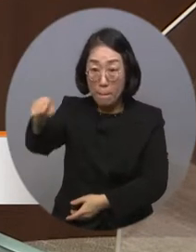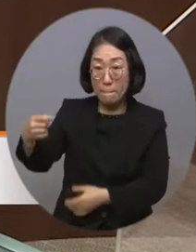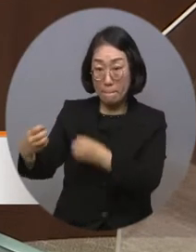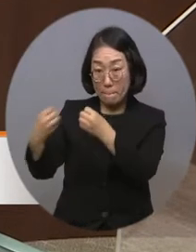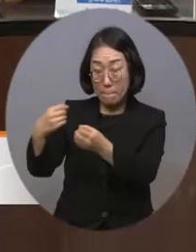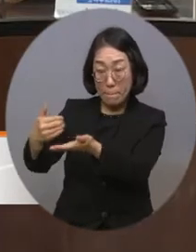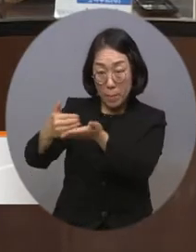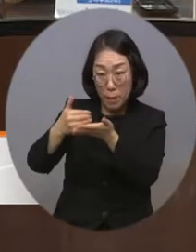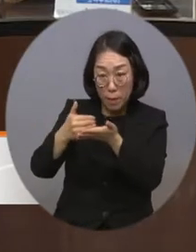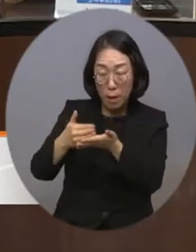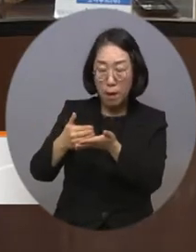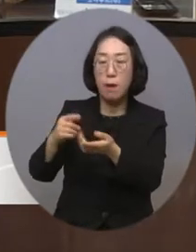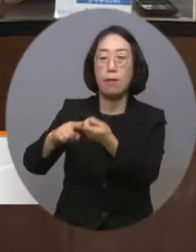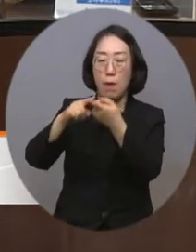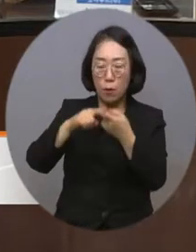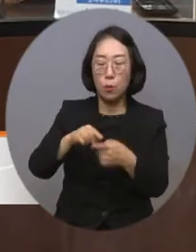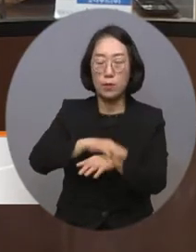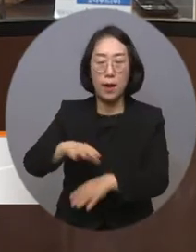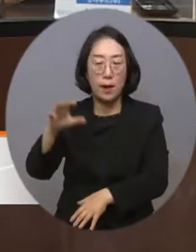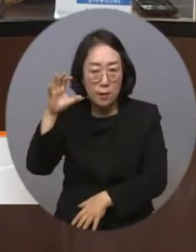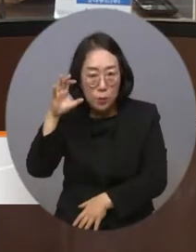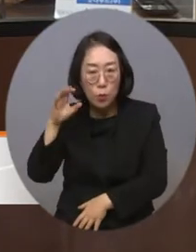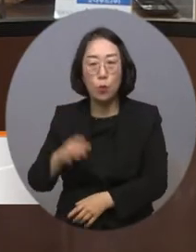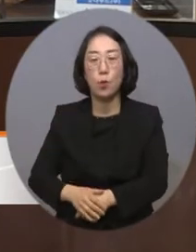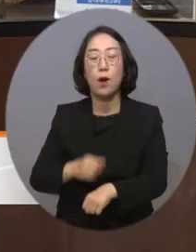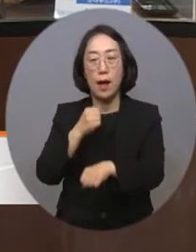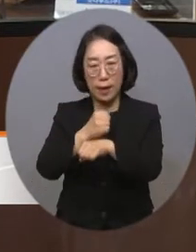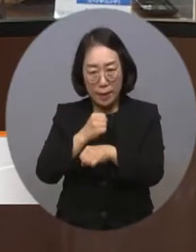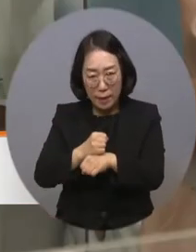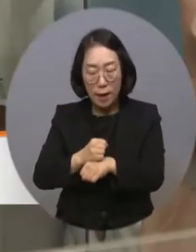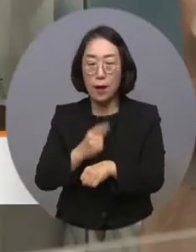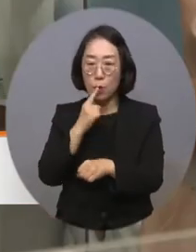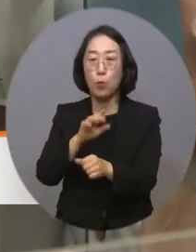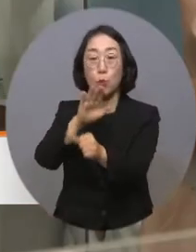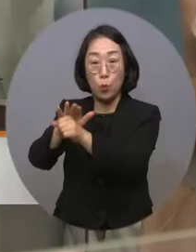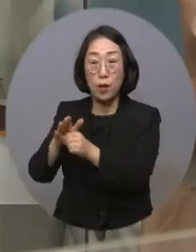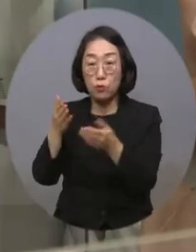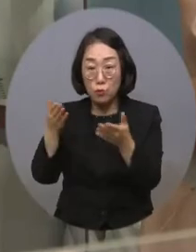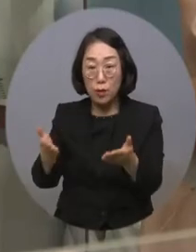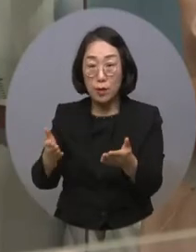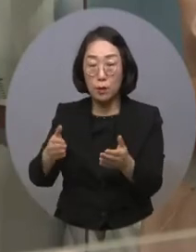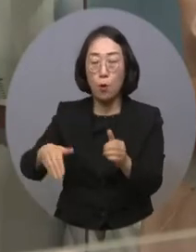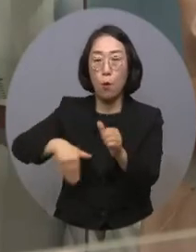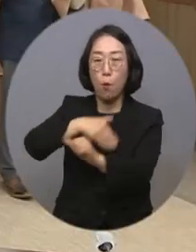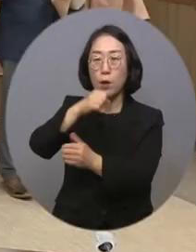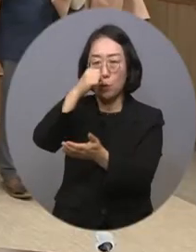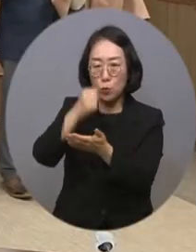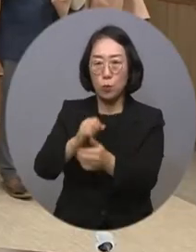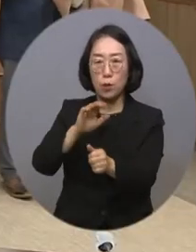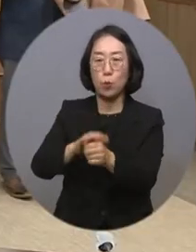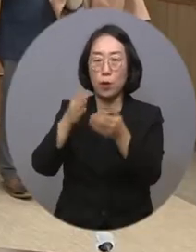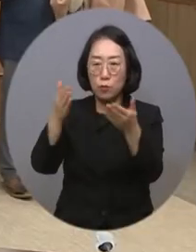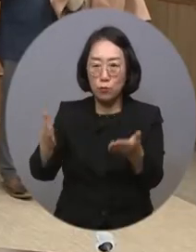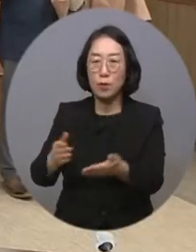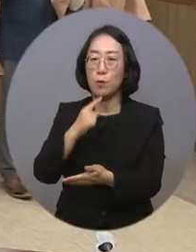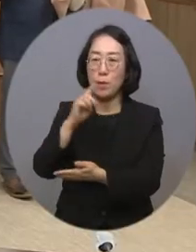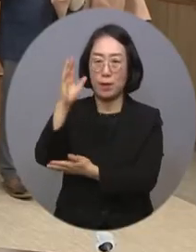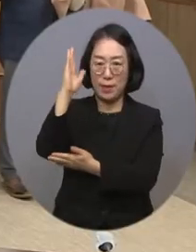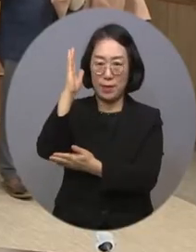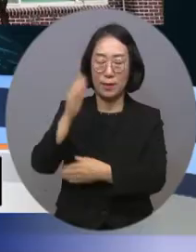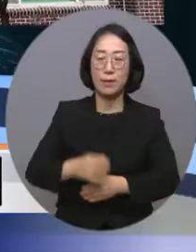정책에 최대한 반영하도록 도 차원의 노력을 기울여 여성이 기업하기 좋은 전남을 만들겠다고 말했습니다.